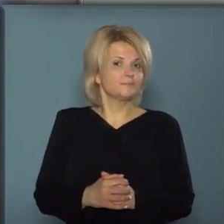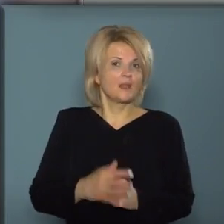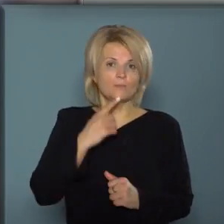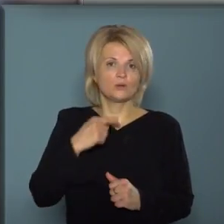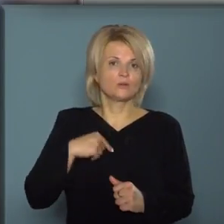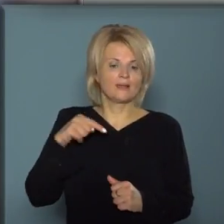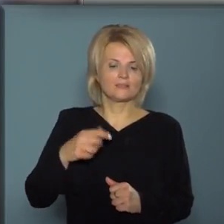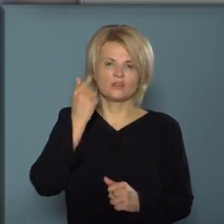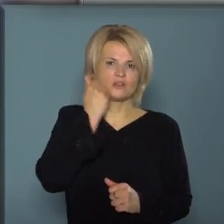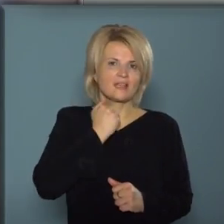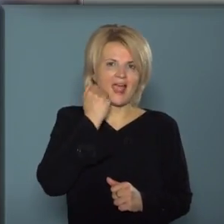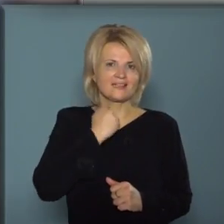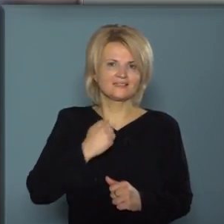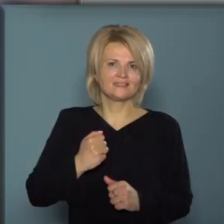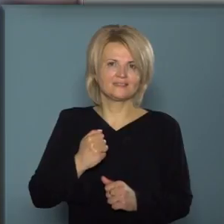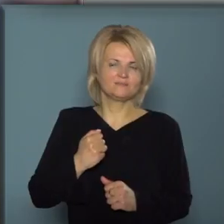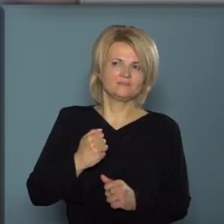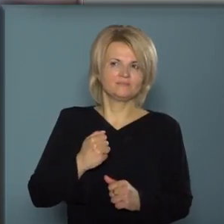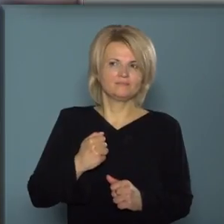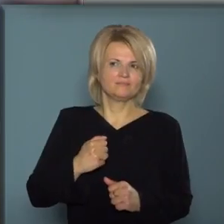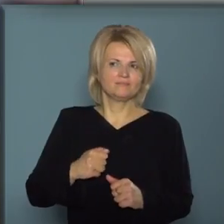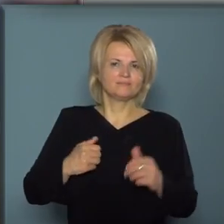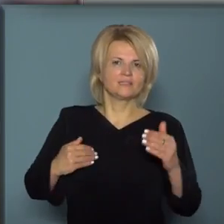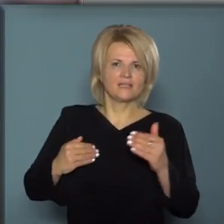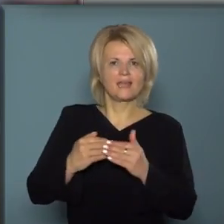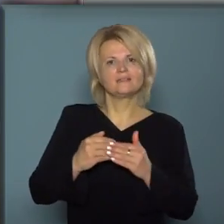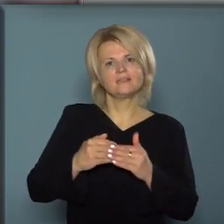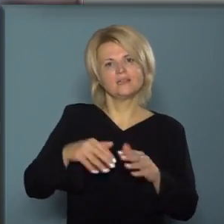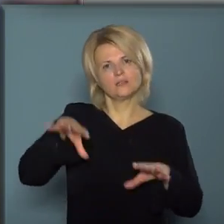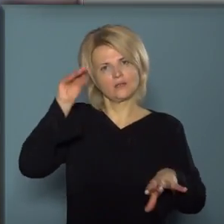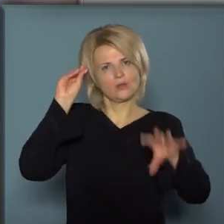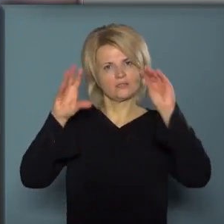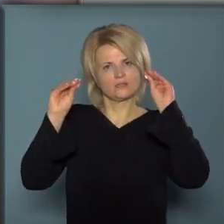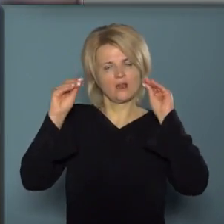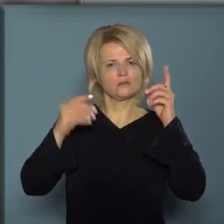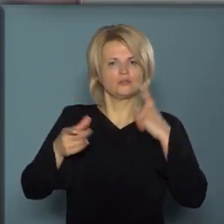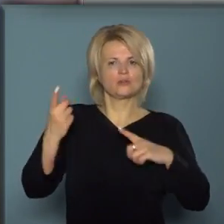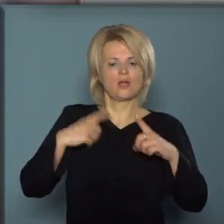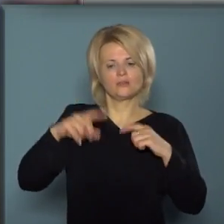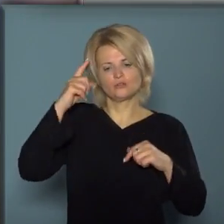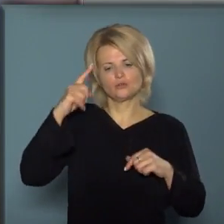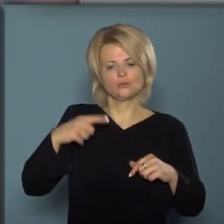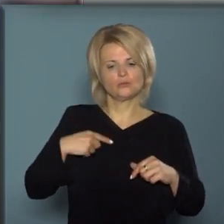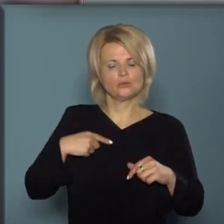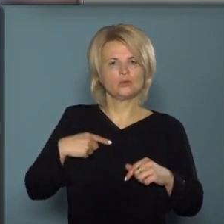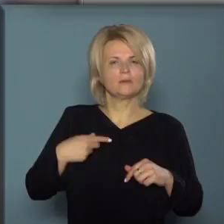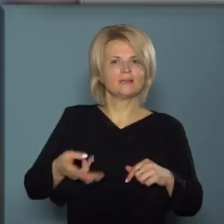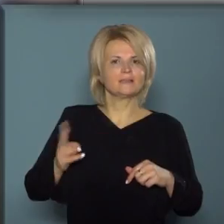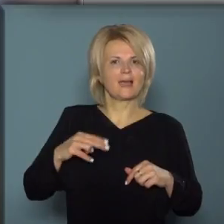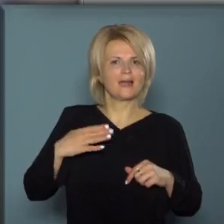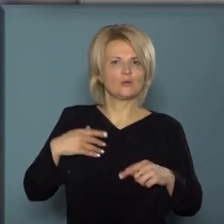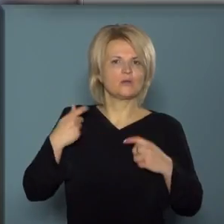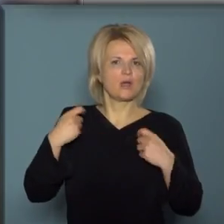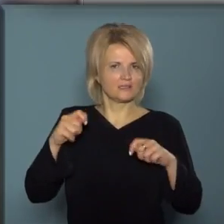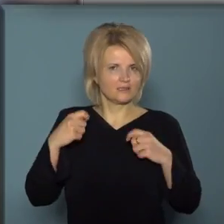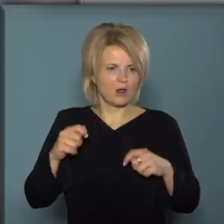ezt a saját eddigi tapasztalataink alapján, mert sajnos tisztában vagyok vele, hogy nálunk gazdagabb kerületekben